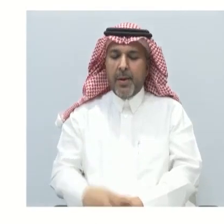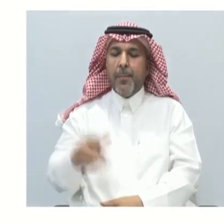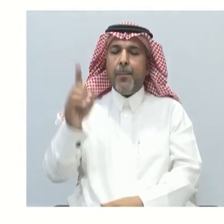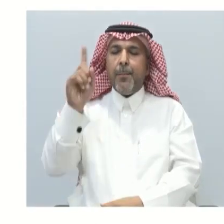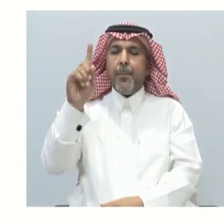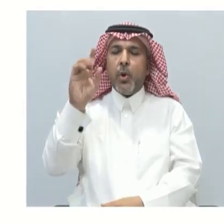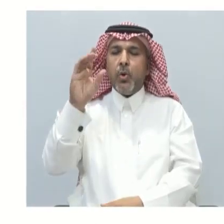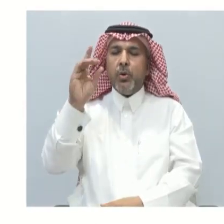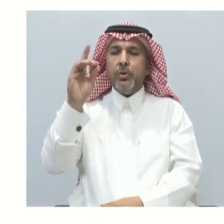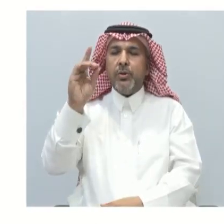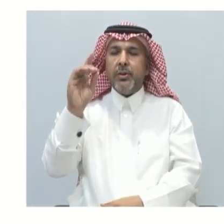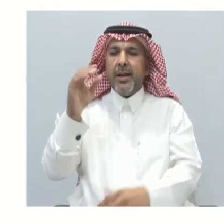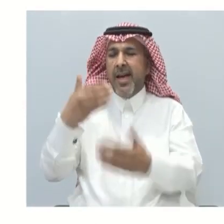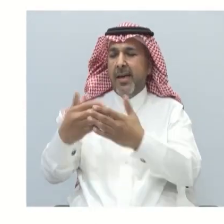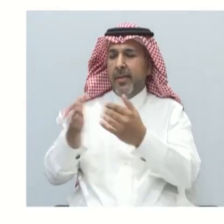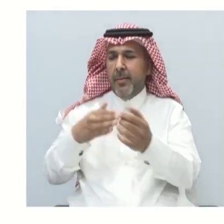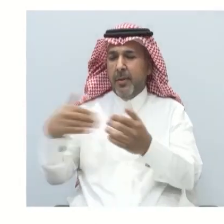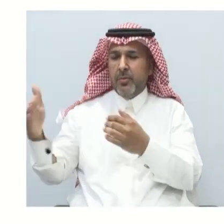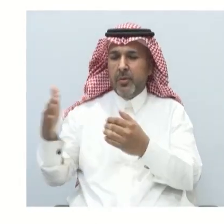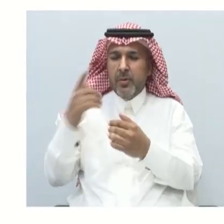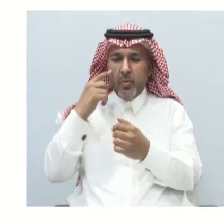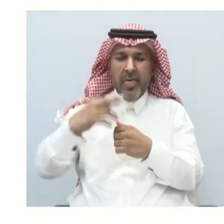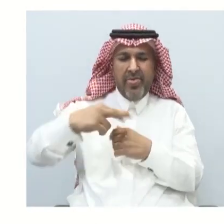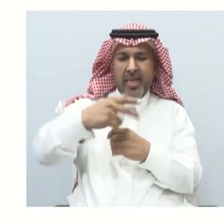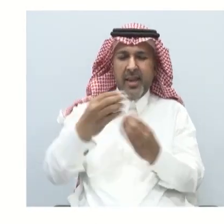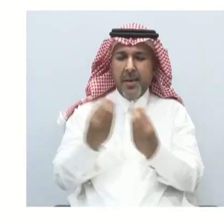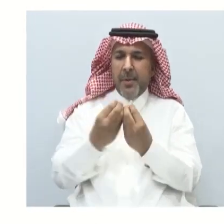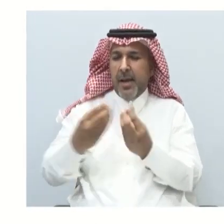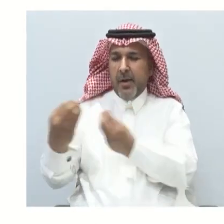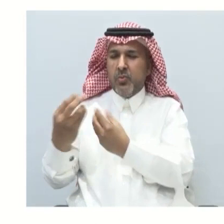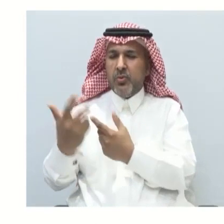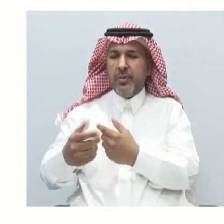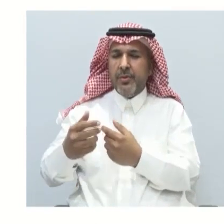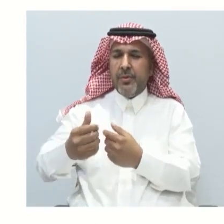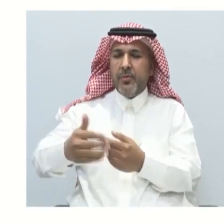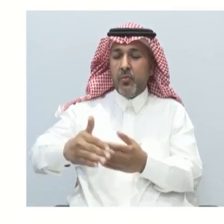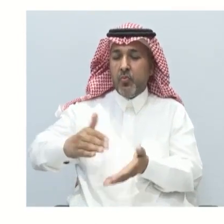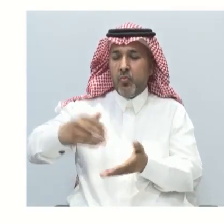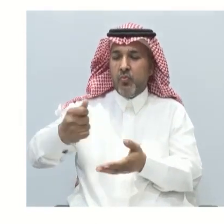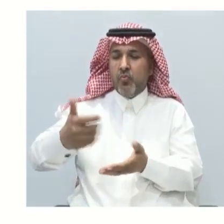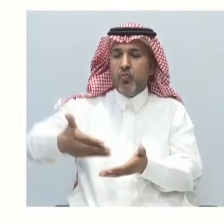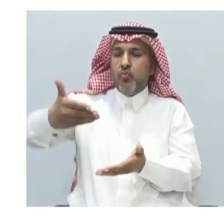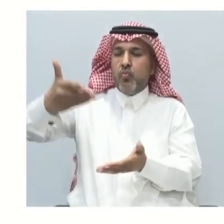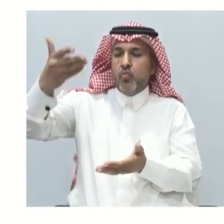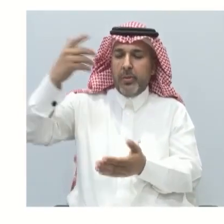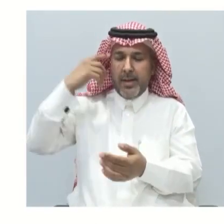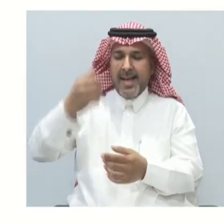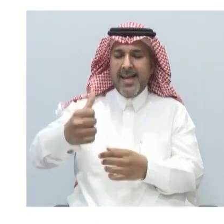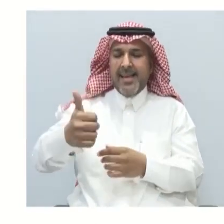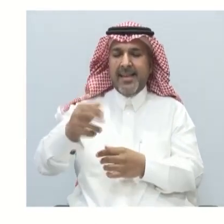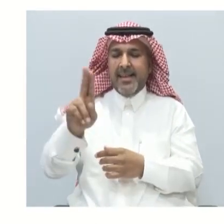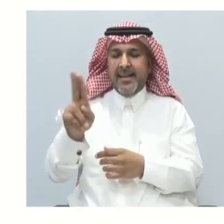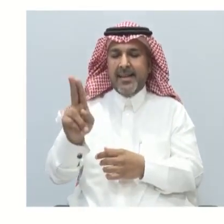الامداد وال المتغير التابع هو ارتفاع الاسعار